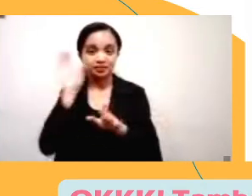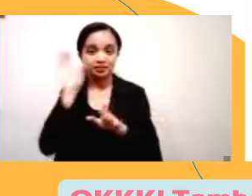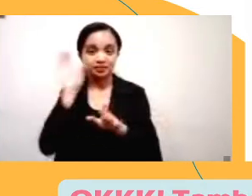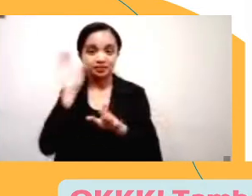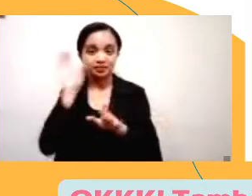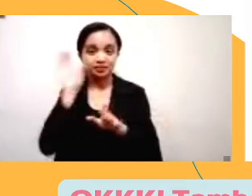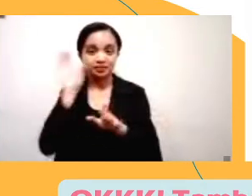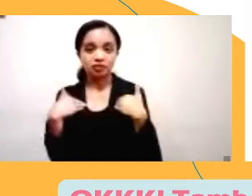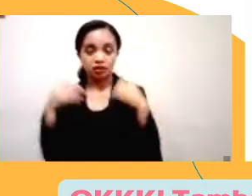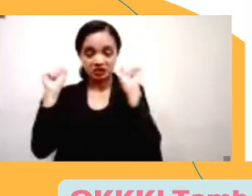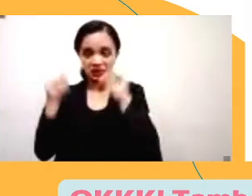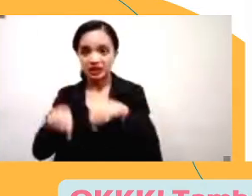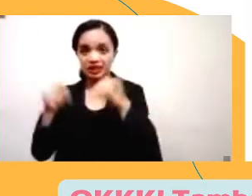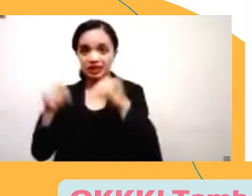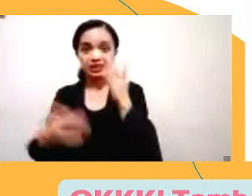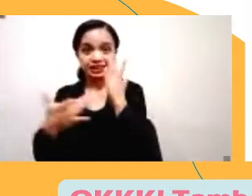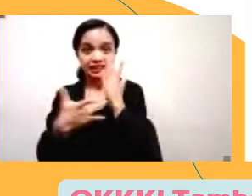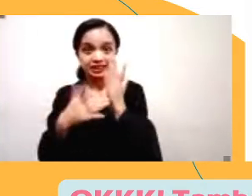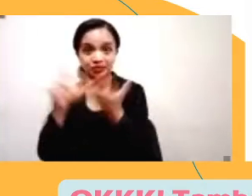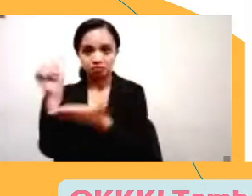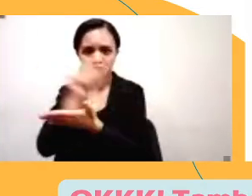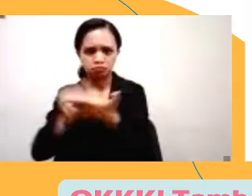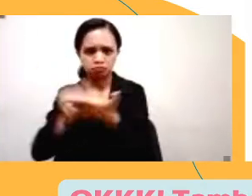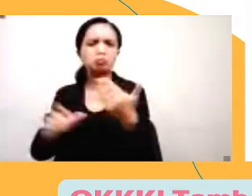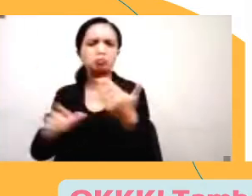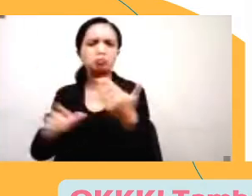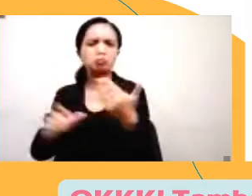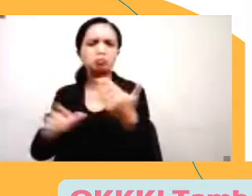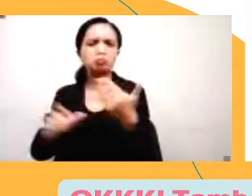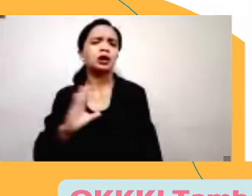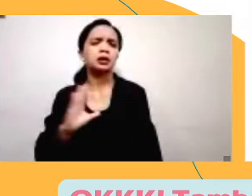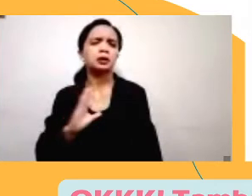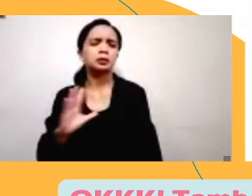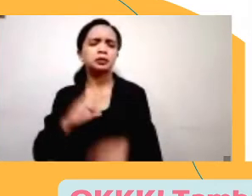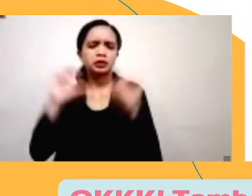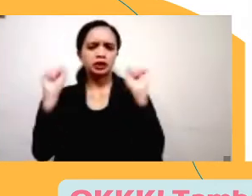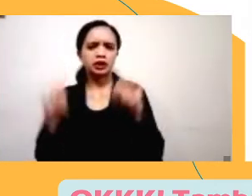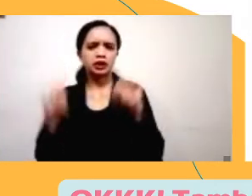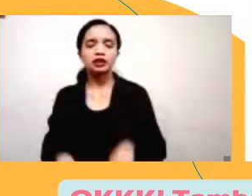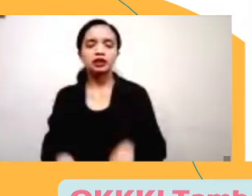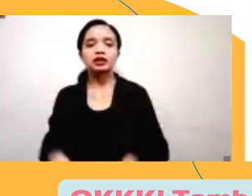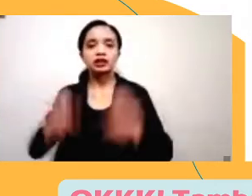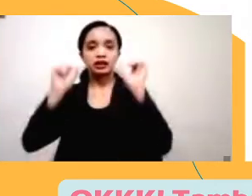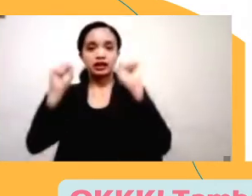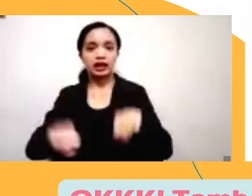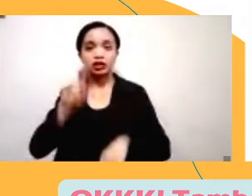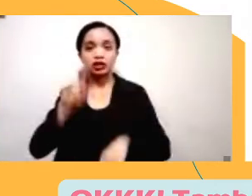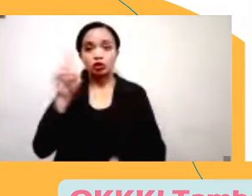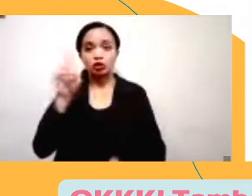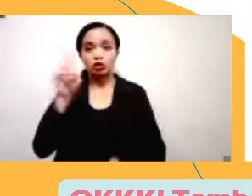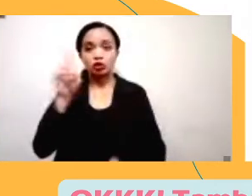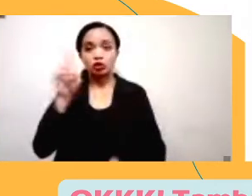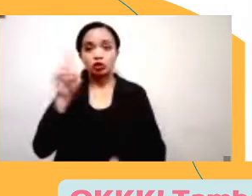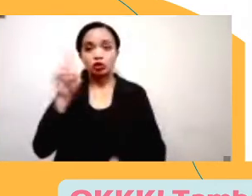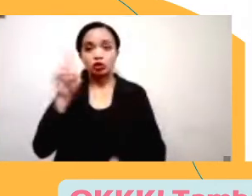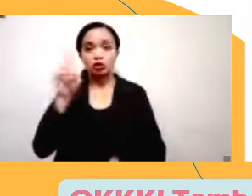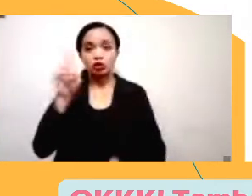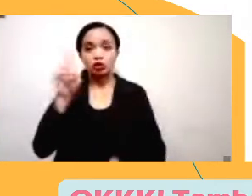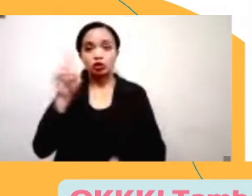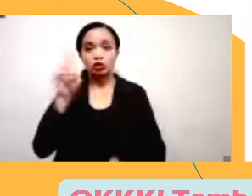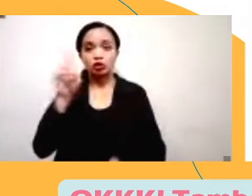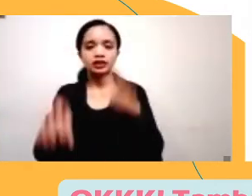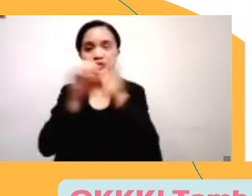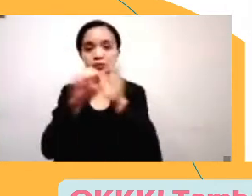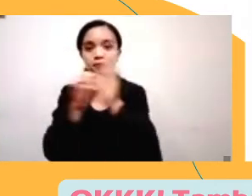po bang digital art? Okay, pwede rin yun. Pwede rin kayong gumamit ng mga bagay na makikita nyo sa bahay.